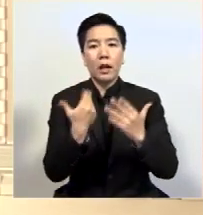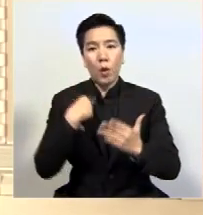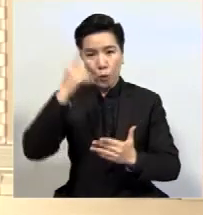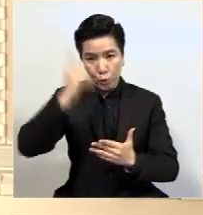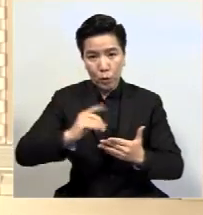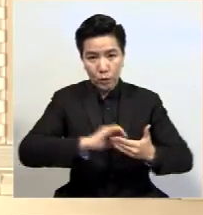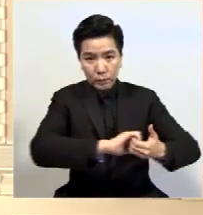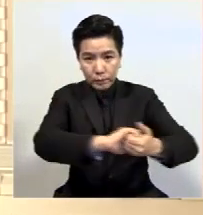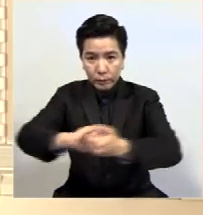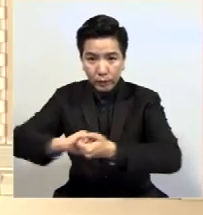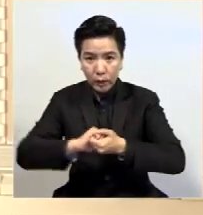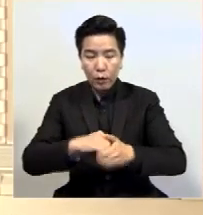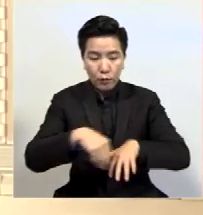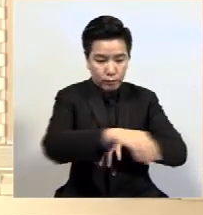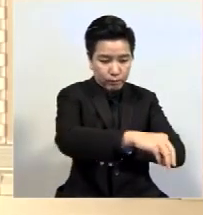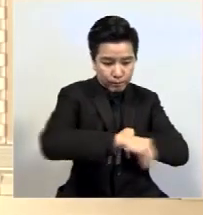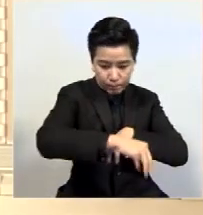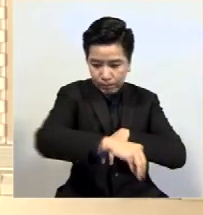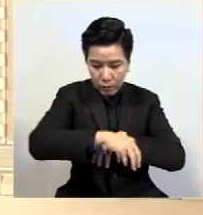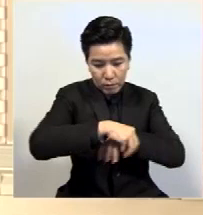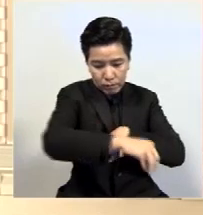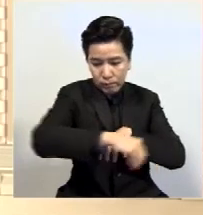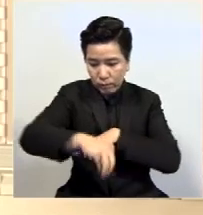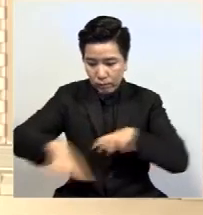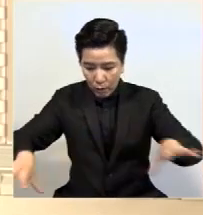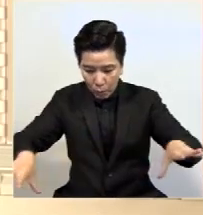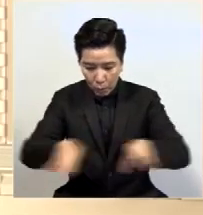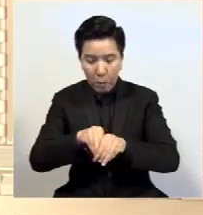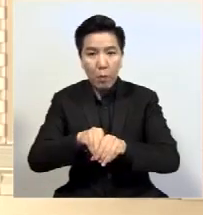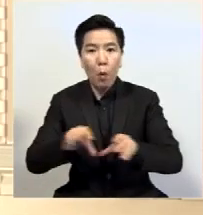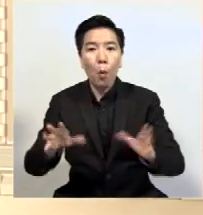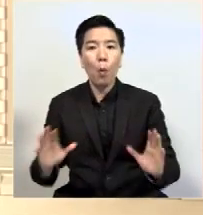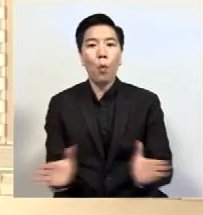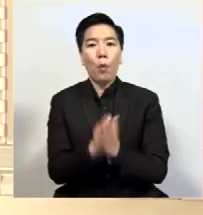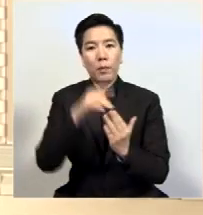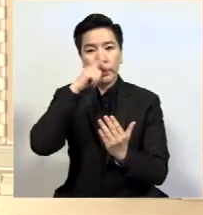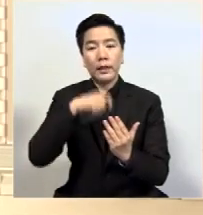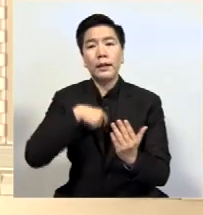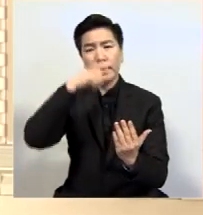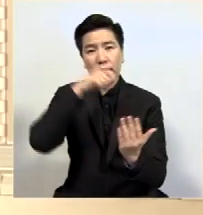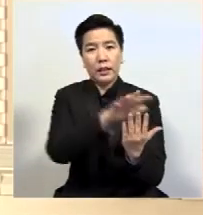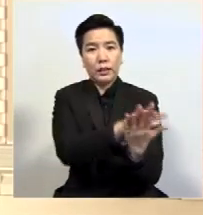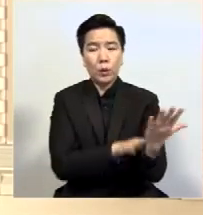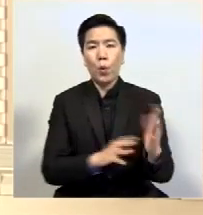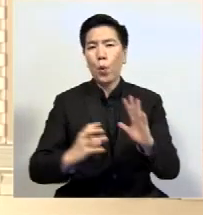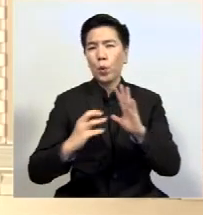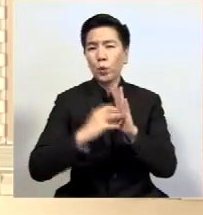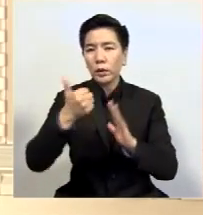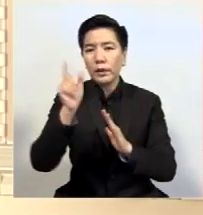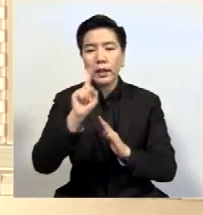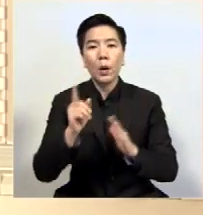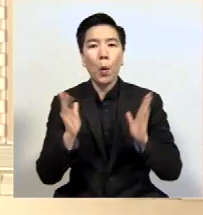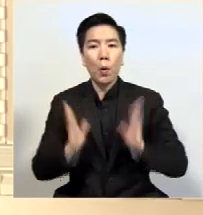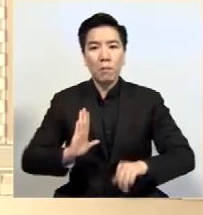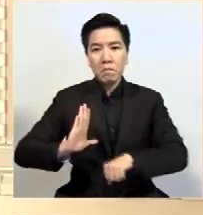ไม่จับมือและดึงภาคส่วนอื่นเข้ามาเป็นทีมเดียวกันกับภาครัฐประเทศไทยโชคดีที่เรามีคนเก่งมากมาย